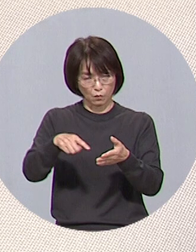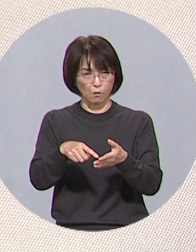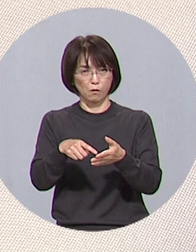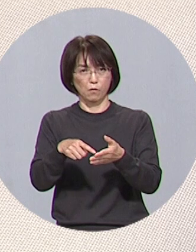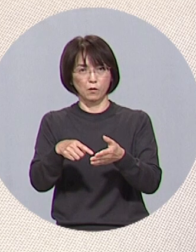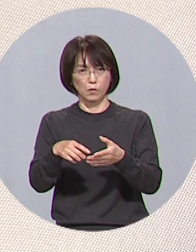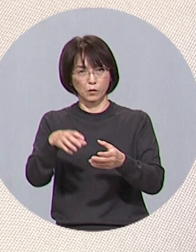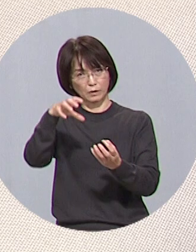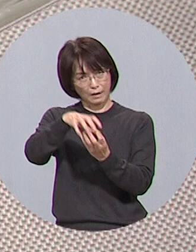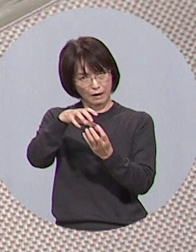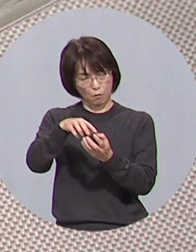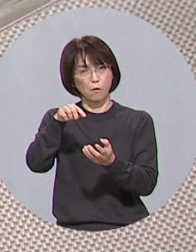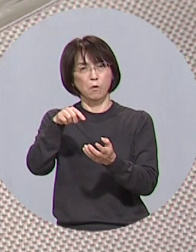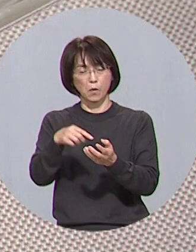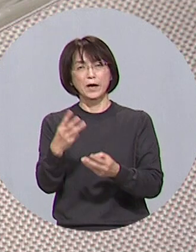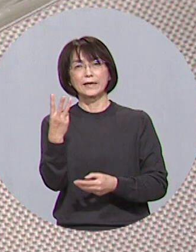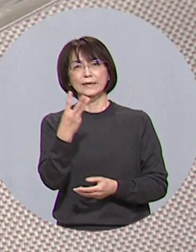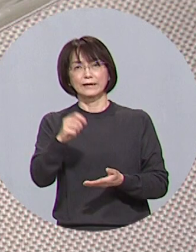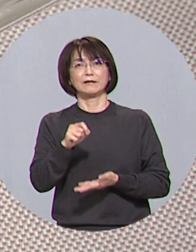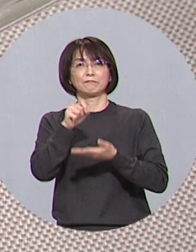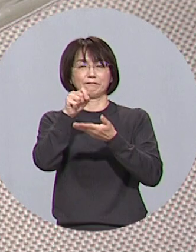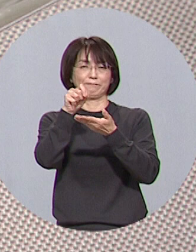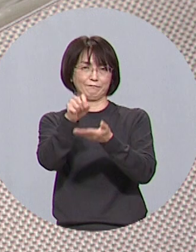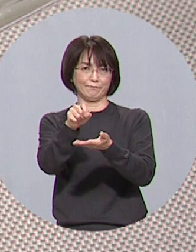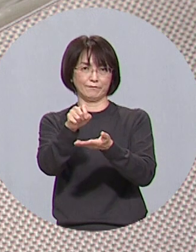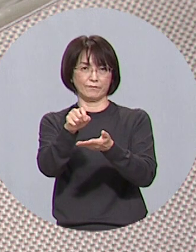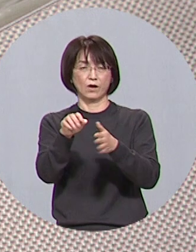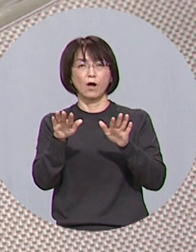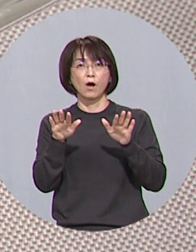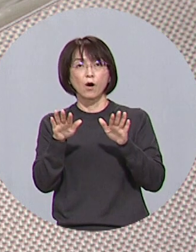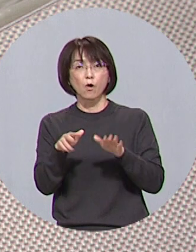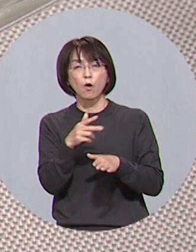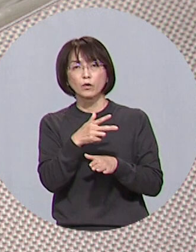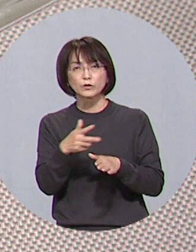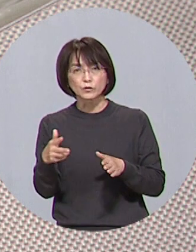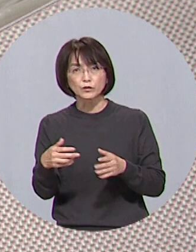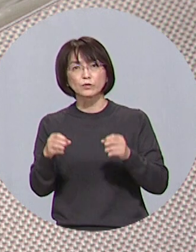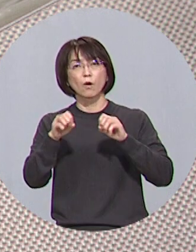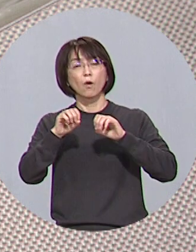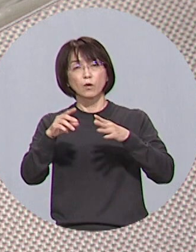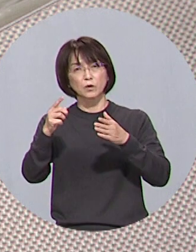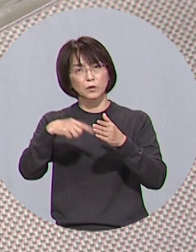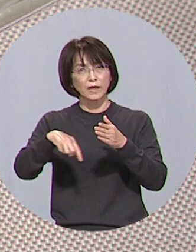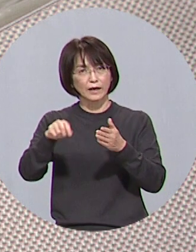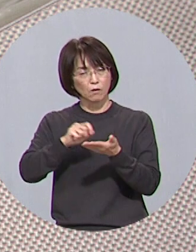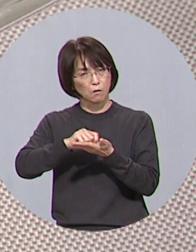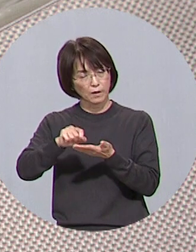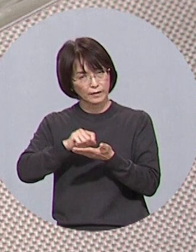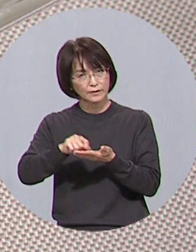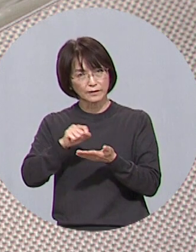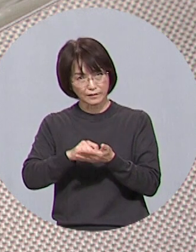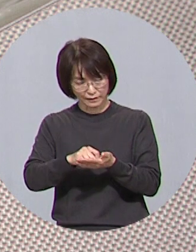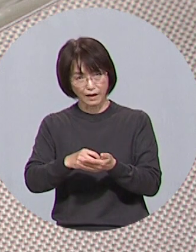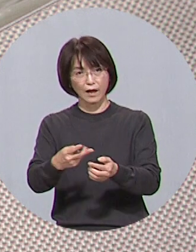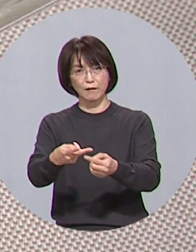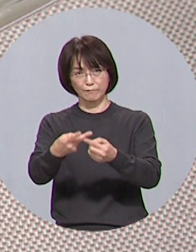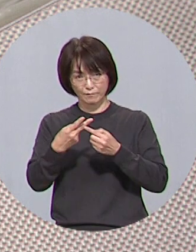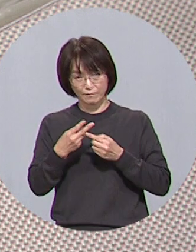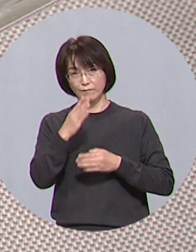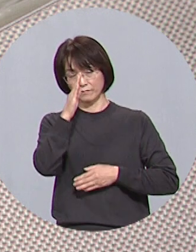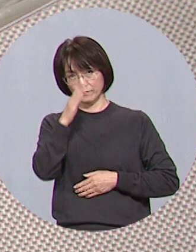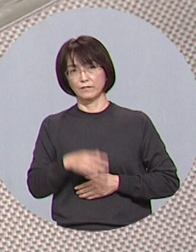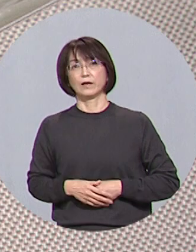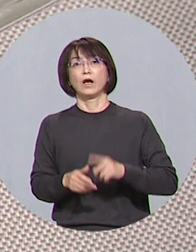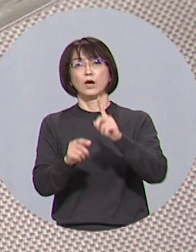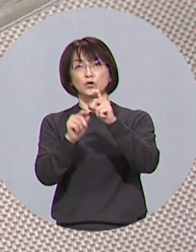の方にプレゼントします。応募は必要事項に今週の放送のご感想を添えてご覧の方法でお送りください。 締め切りは11